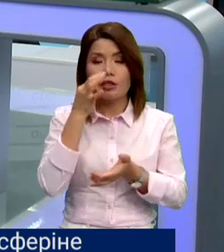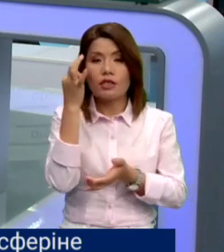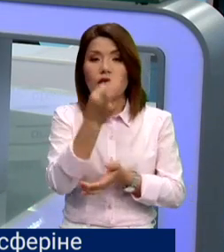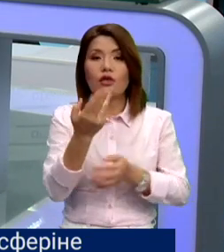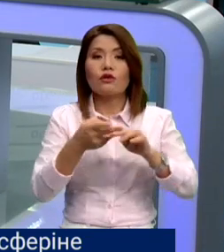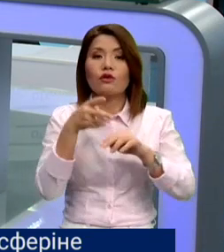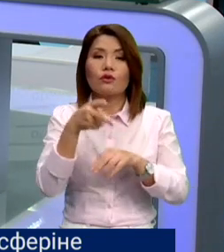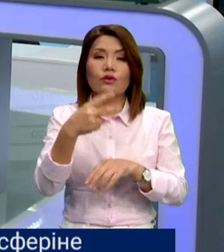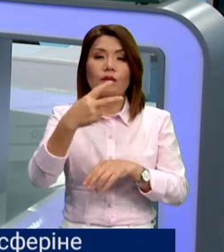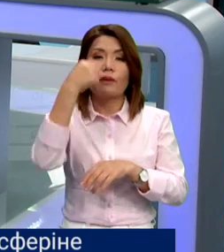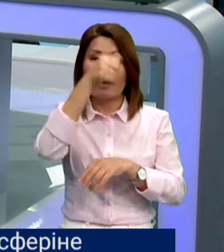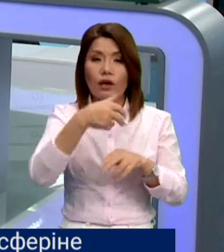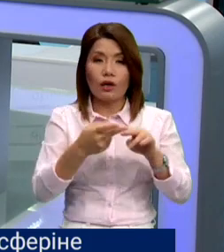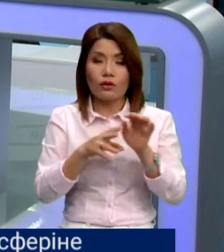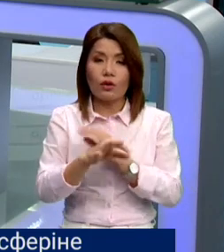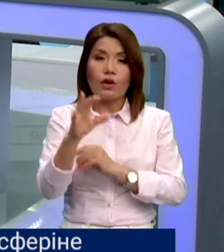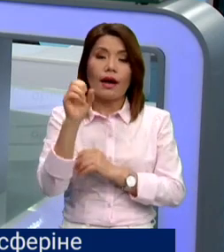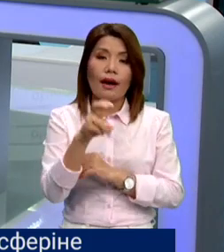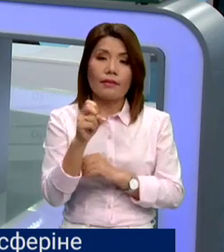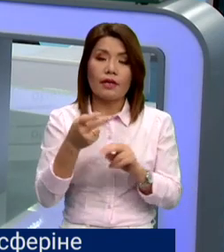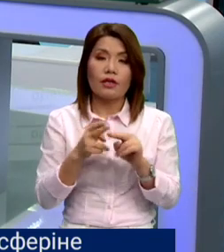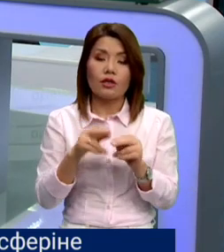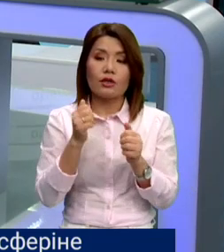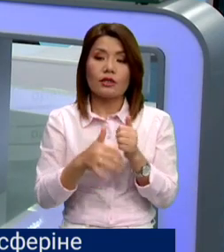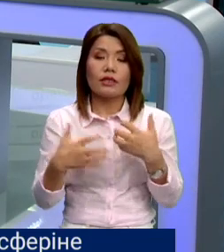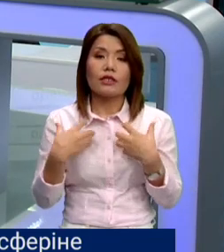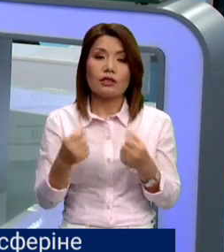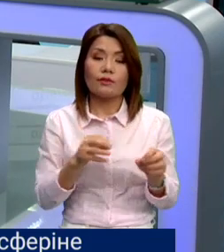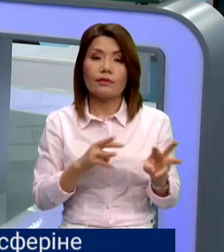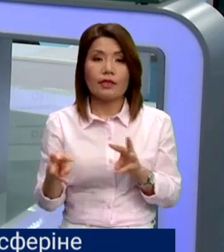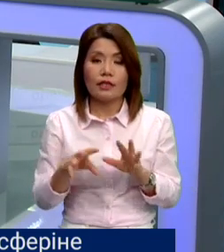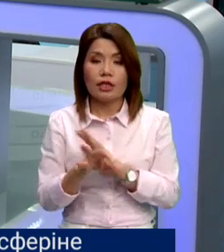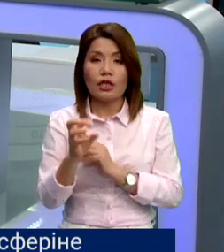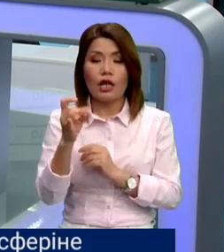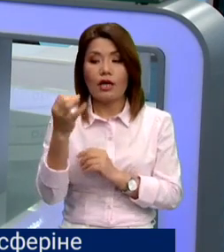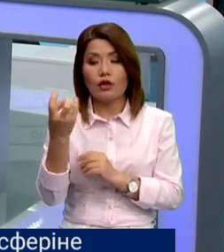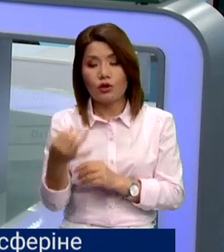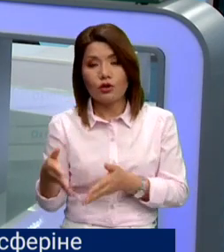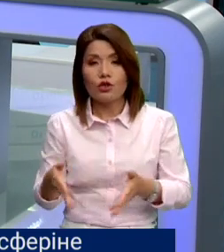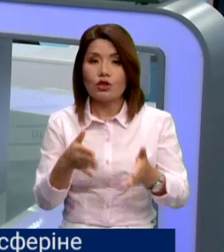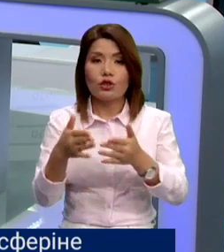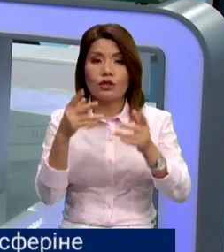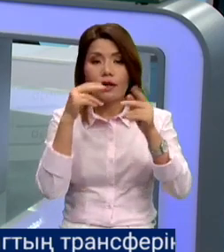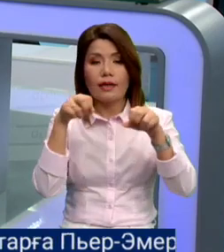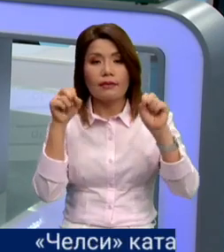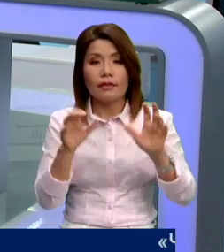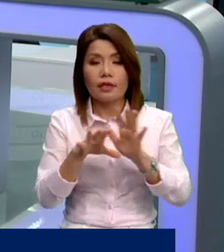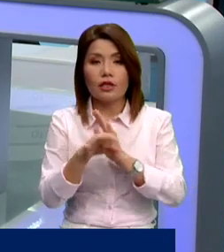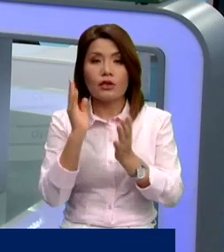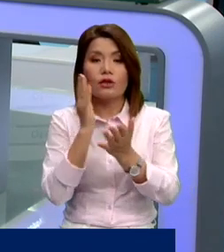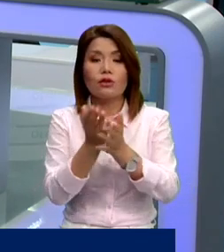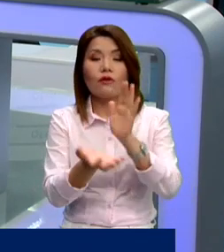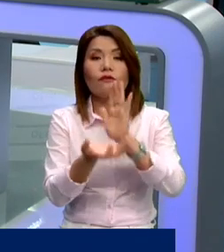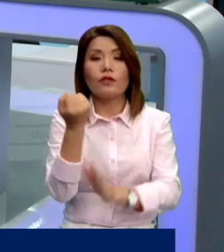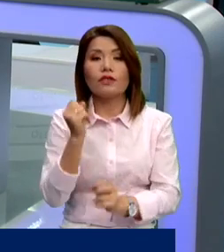Сөзінше 2020 жылы сәуірде аталған орталық денсаулық сақтау министрлігінің IT жүйелерінің кибер қауіпсіздігін бір көзден алу